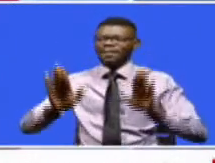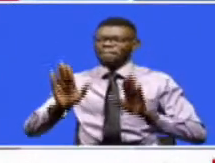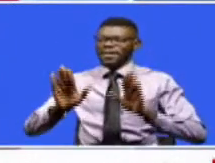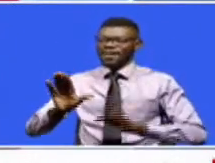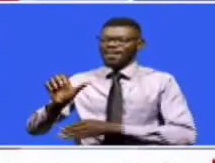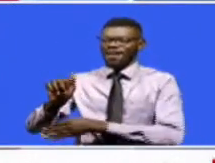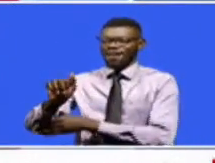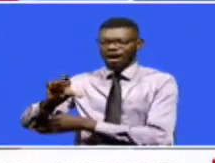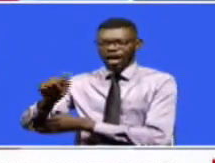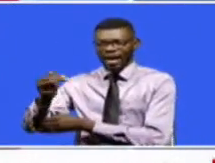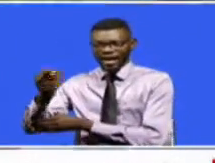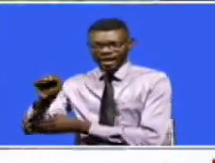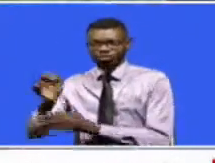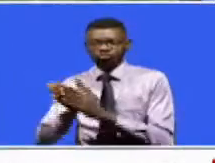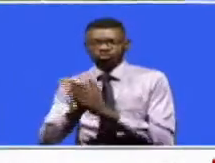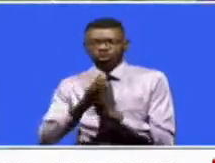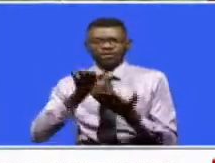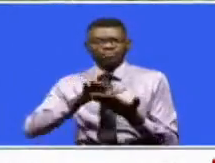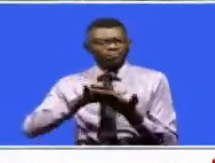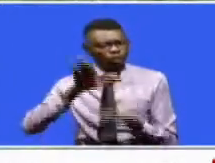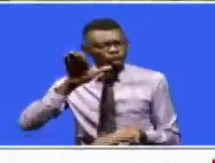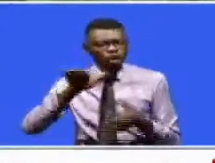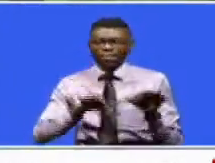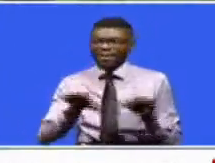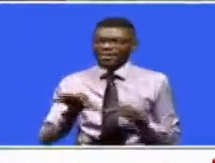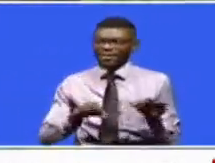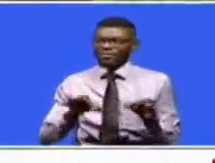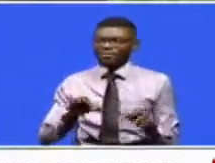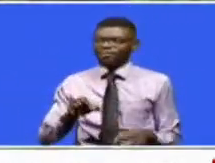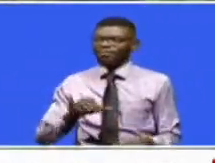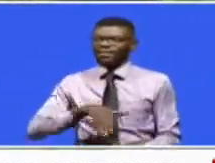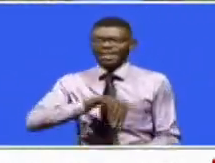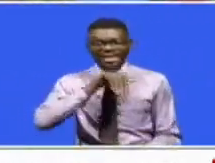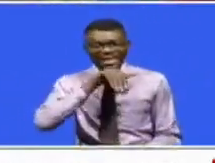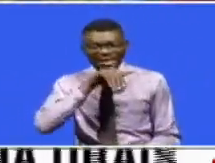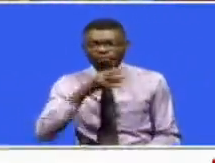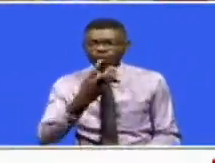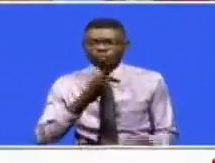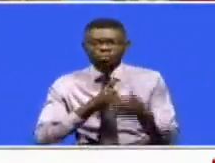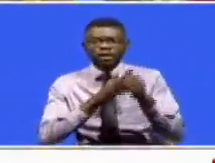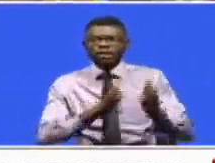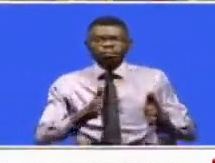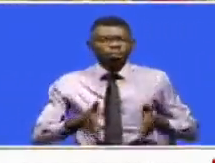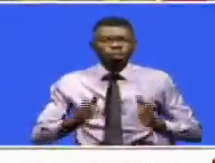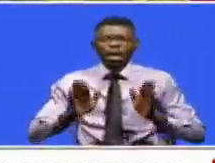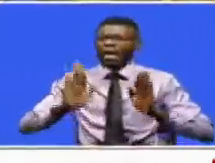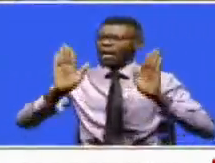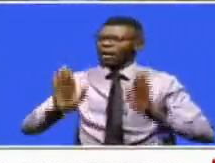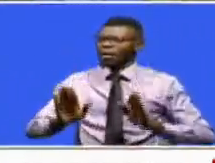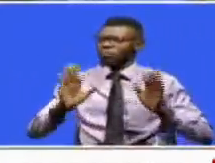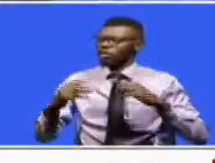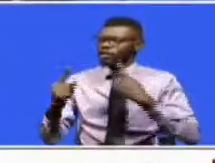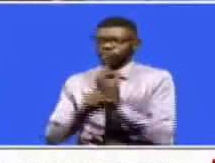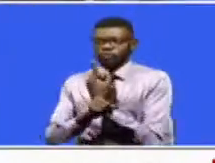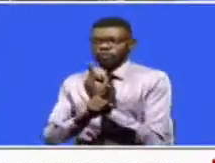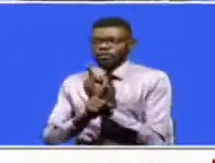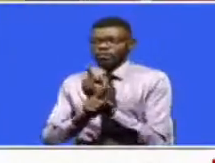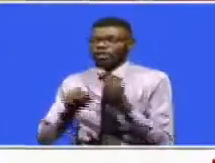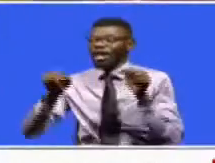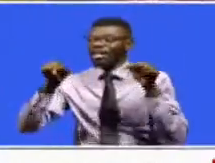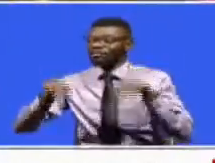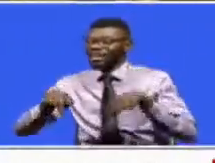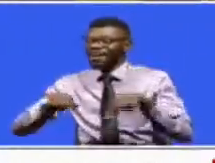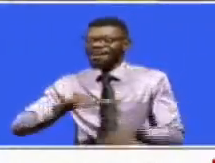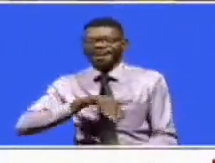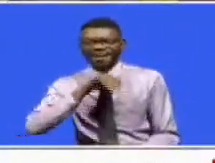zaidi. Kinara wa ODM Raila Odinga ni bayana amebadili mbinu za kampeni zake, kwani hii leo